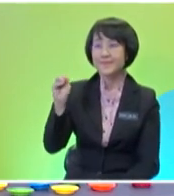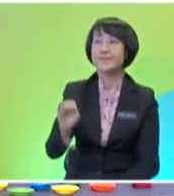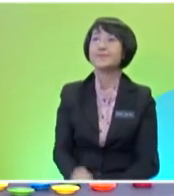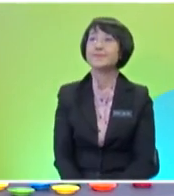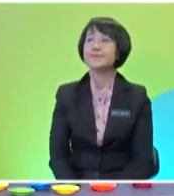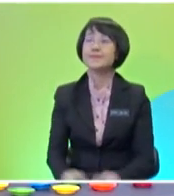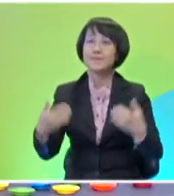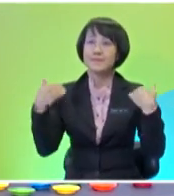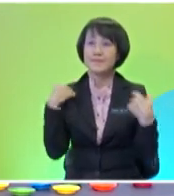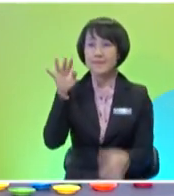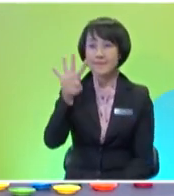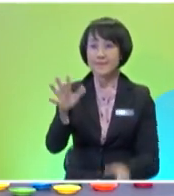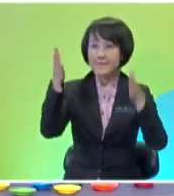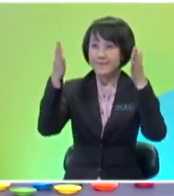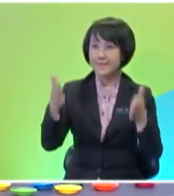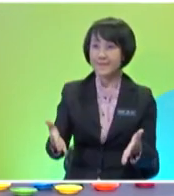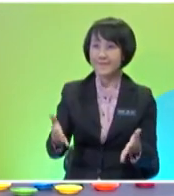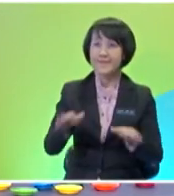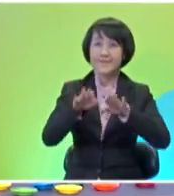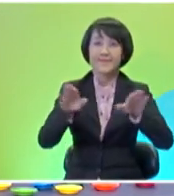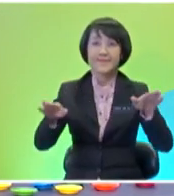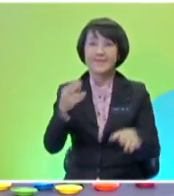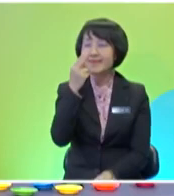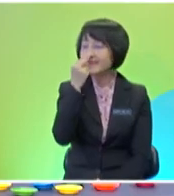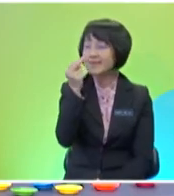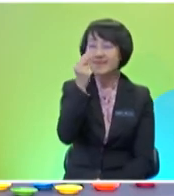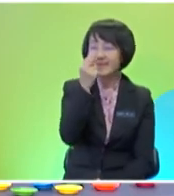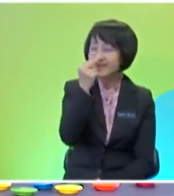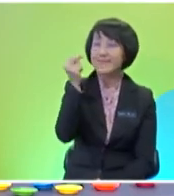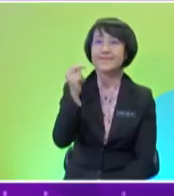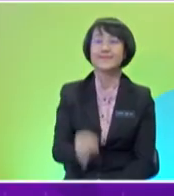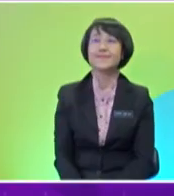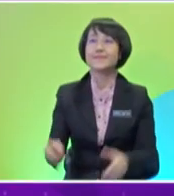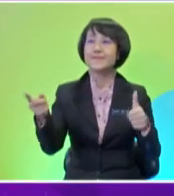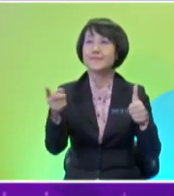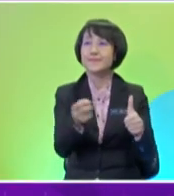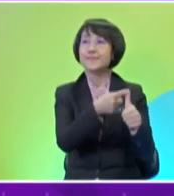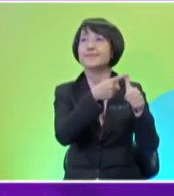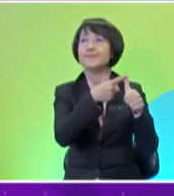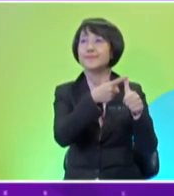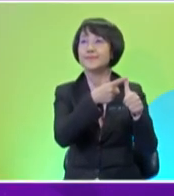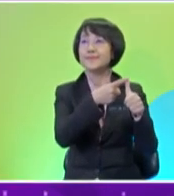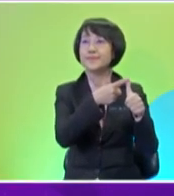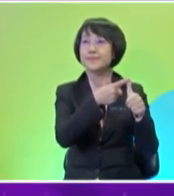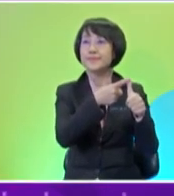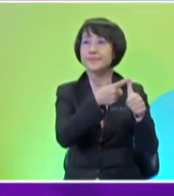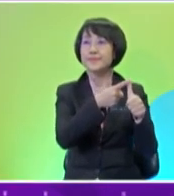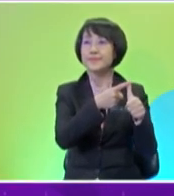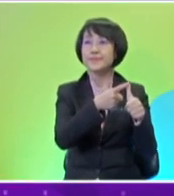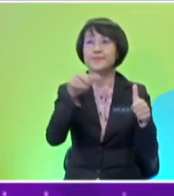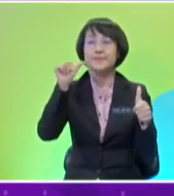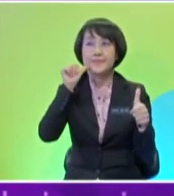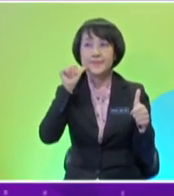hari ini ada empat orang adik-adik yang comel-comel oke yang pertama kali adalah adik Amira solehah